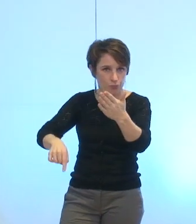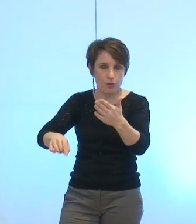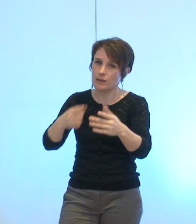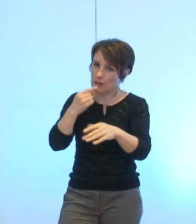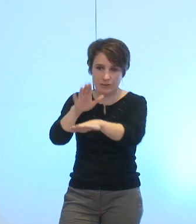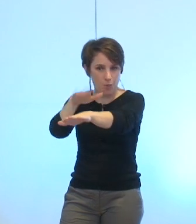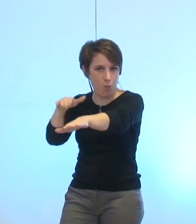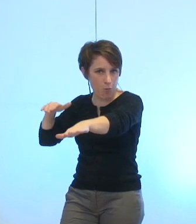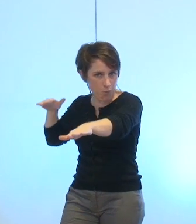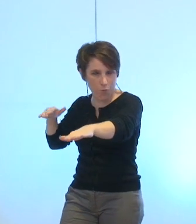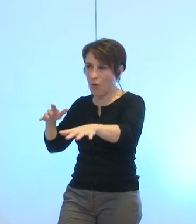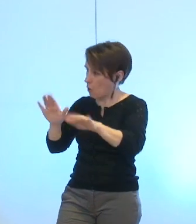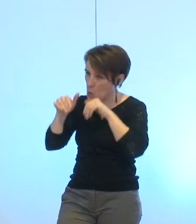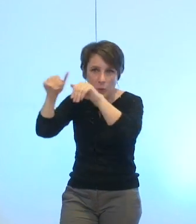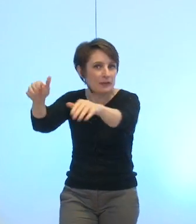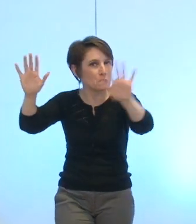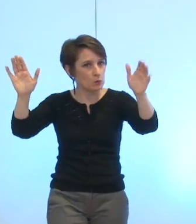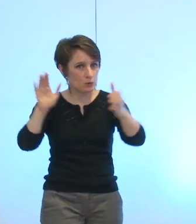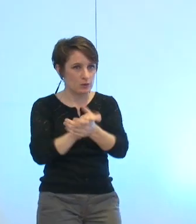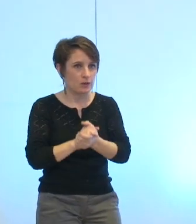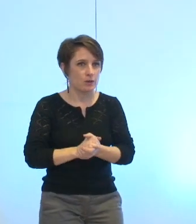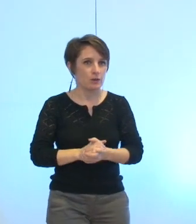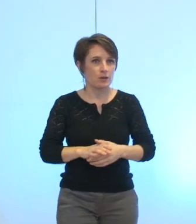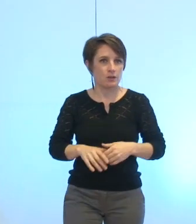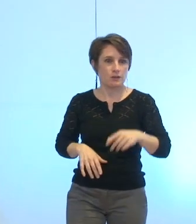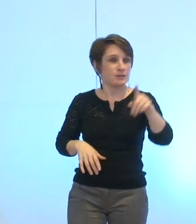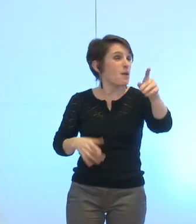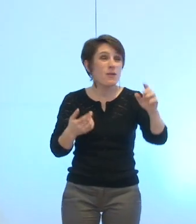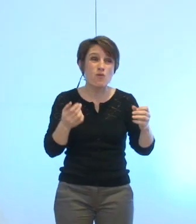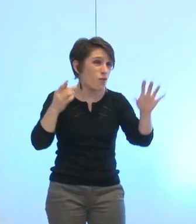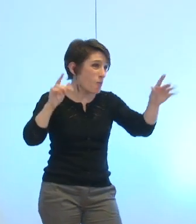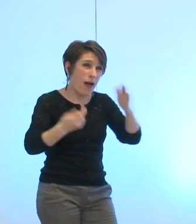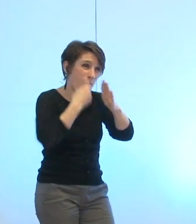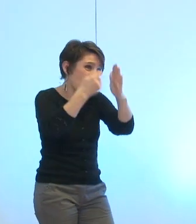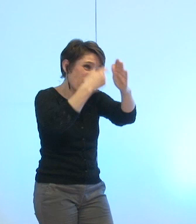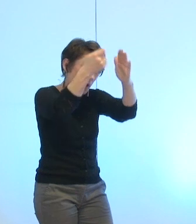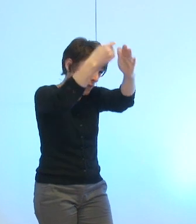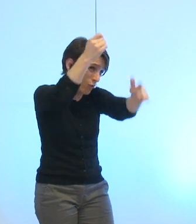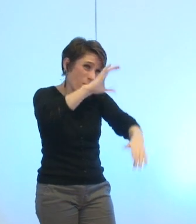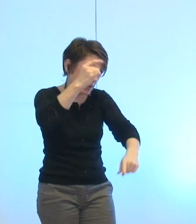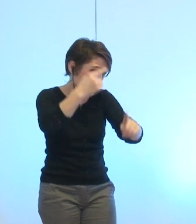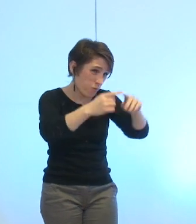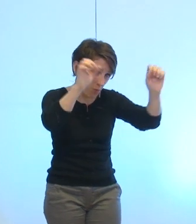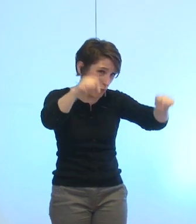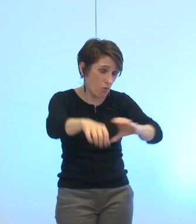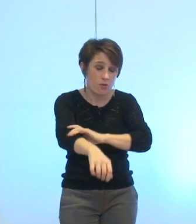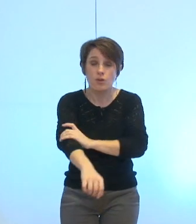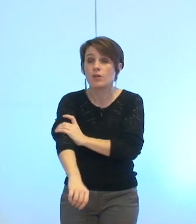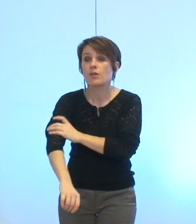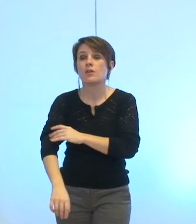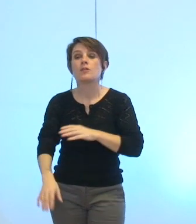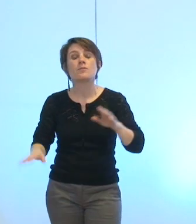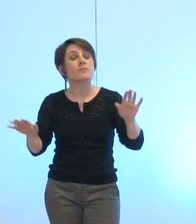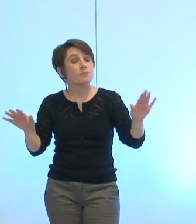faudra abandon vous énervez pas on le répètera autant de fois qu'il faudra abandon abandon